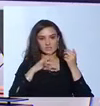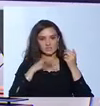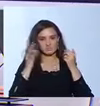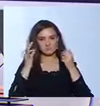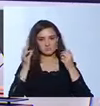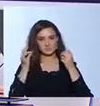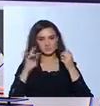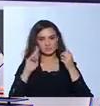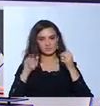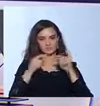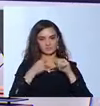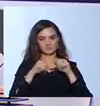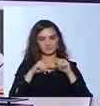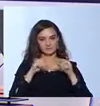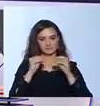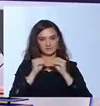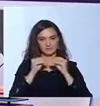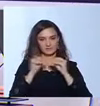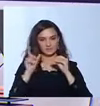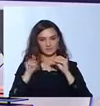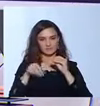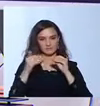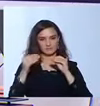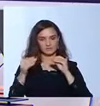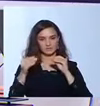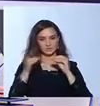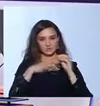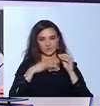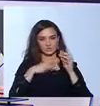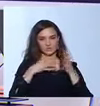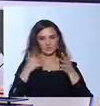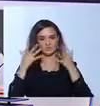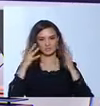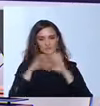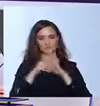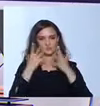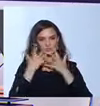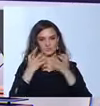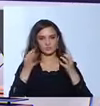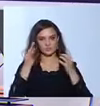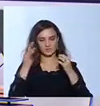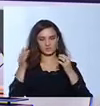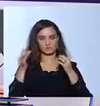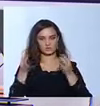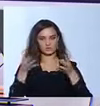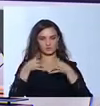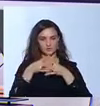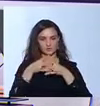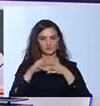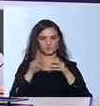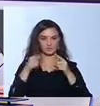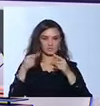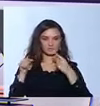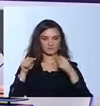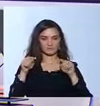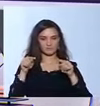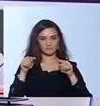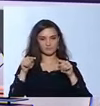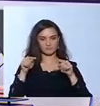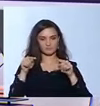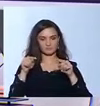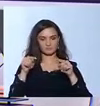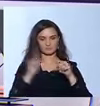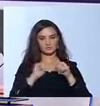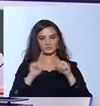თმის და იგივე ადამიანზე, ნუ ჭაღარებში, მუქი თმის შემადგენლობას და განსხვავებებს და შემდეგ გვინდა რომ